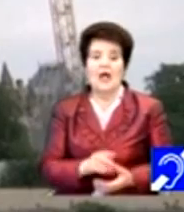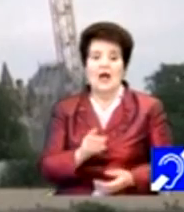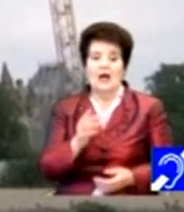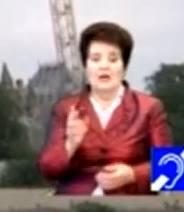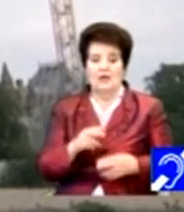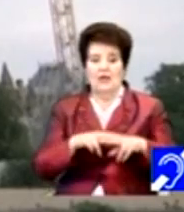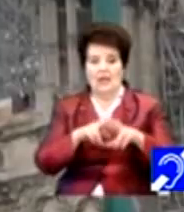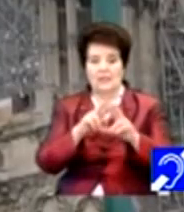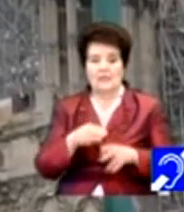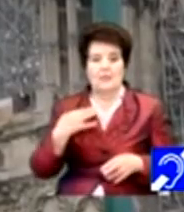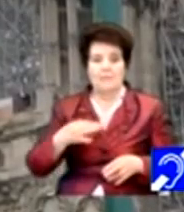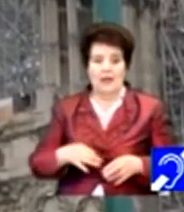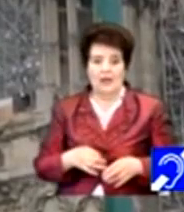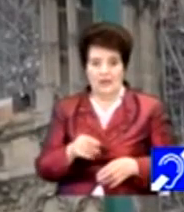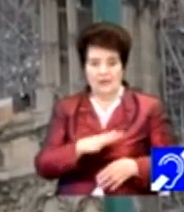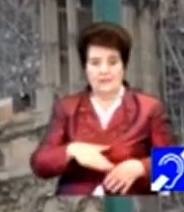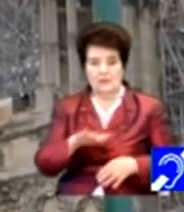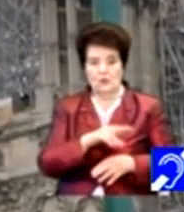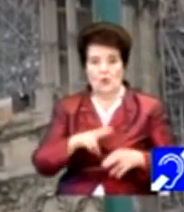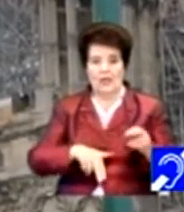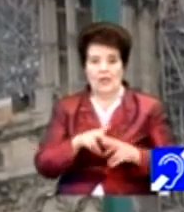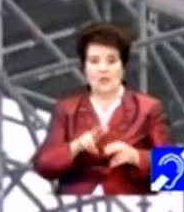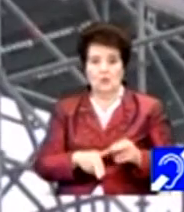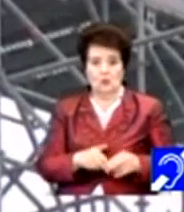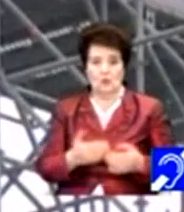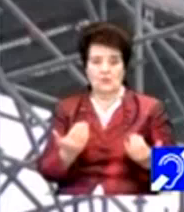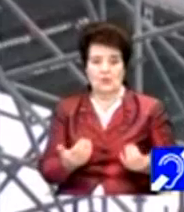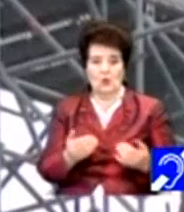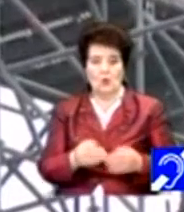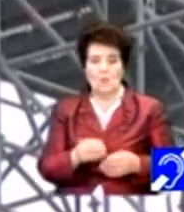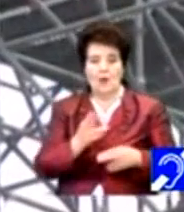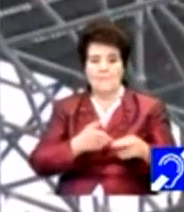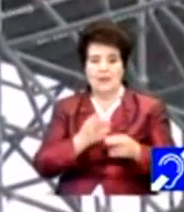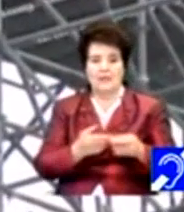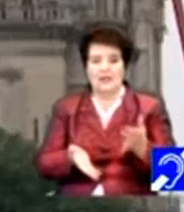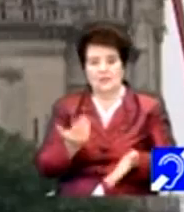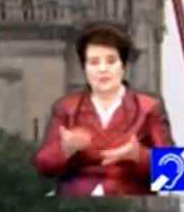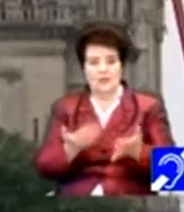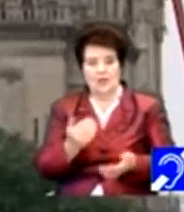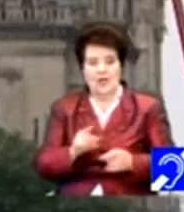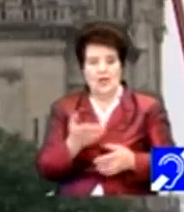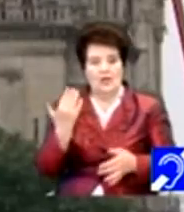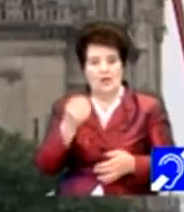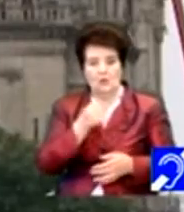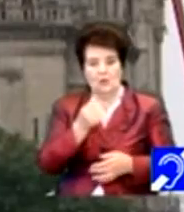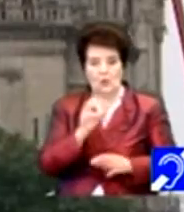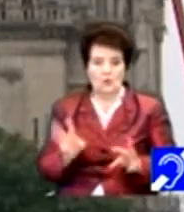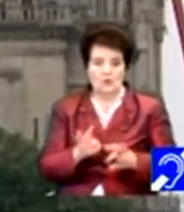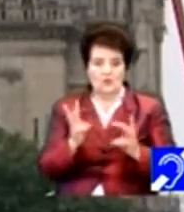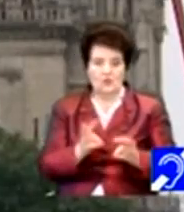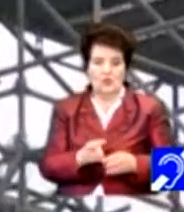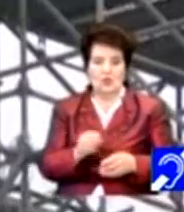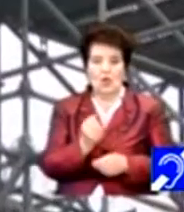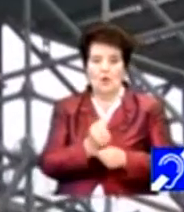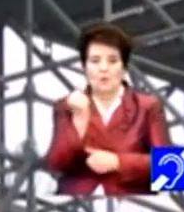Catedrala Notre-Dame din Paris intră într-o nouă fază de reconstrucție, acum se îndepărtează resturile metalice topite în timpul incendiului de anul trecut. Muncitorii vor scoate